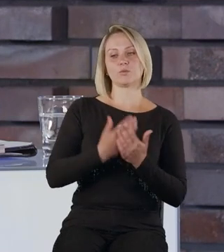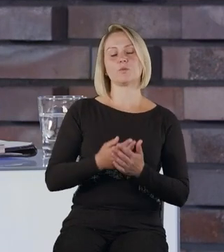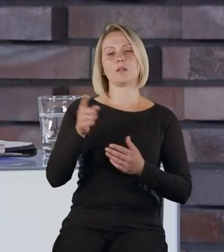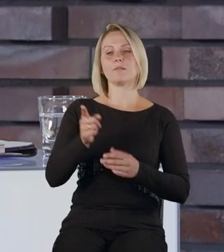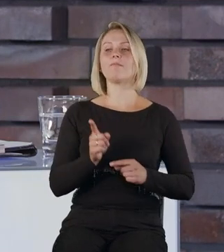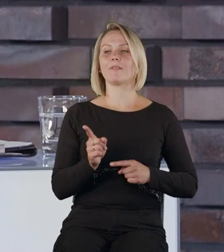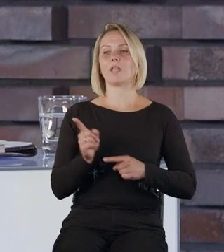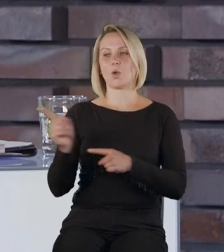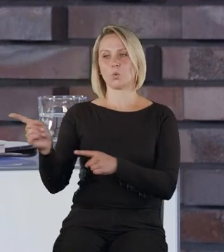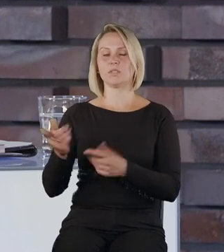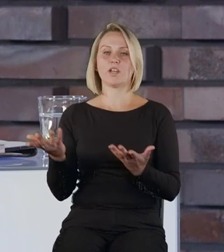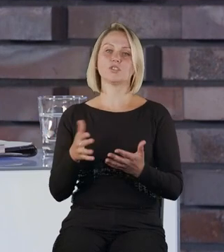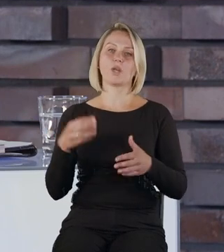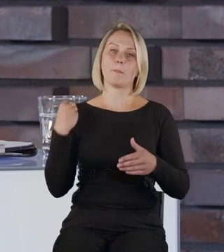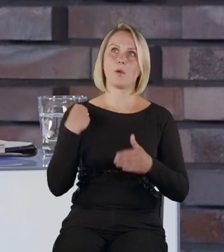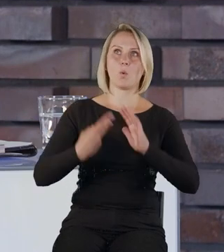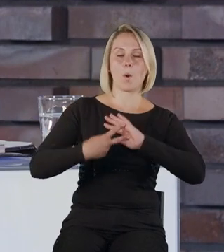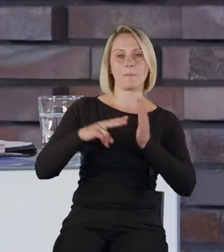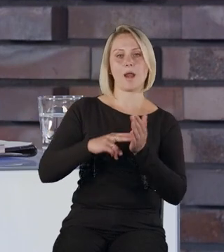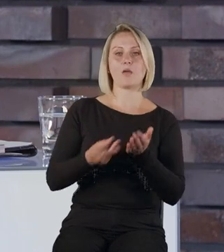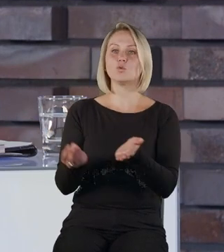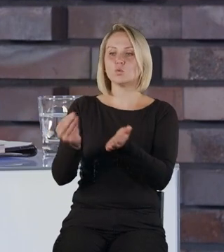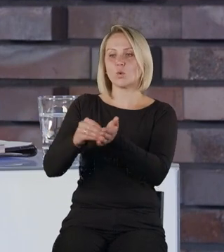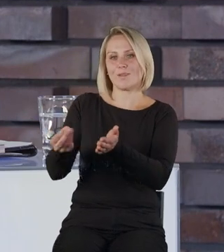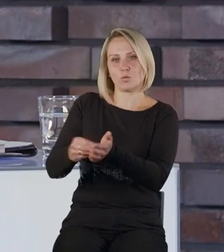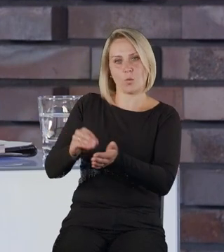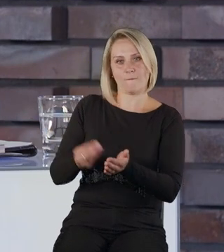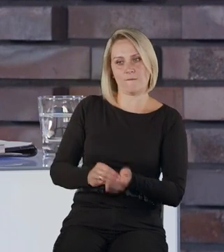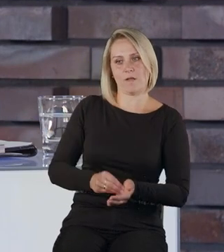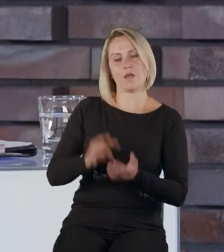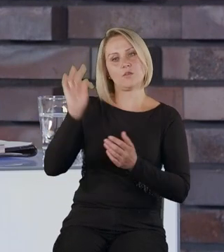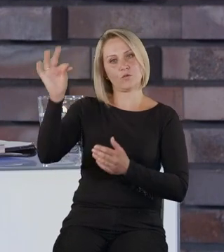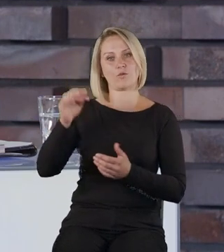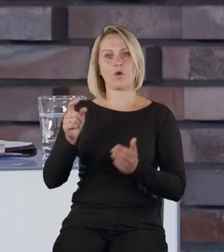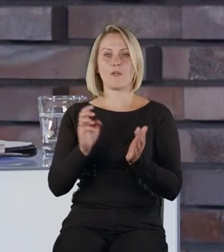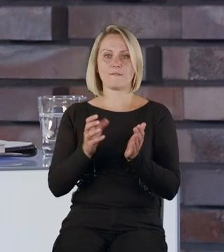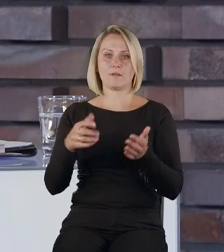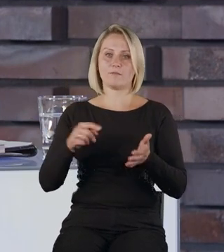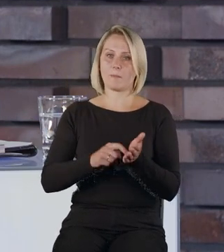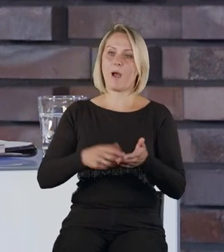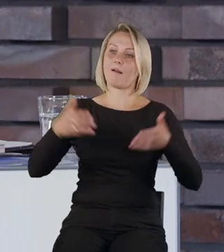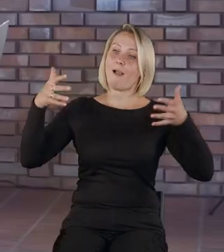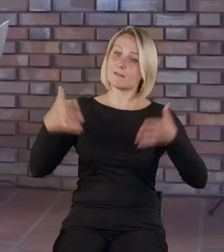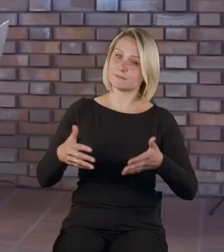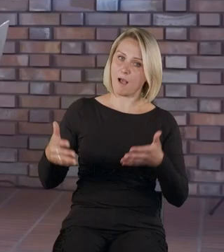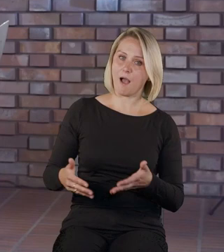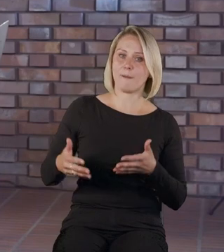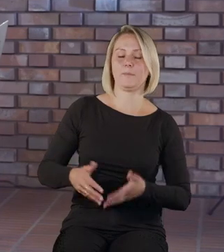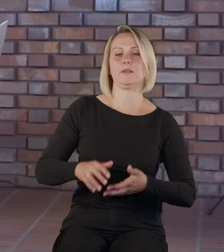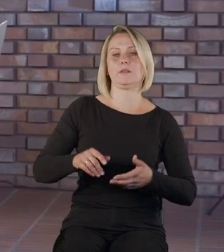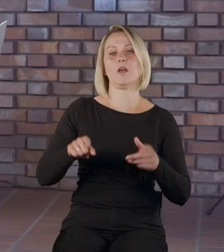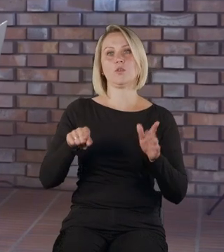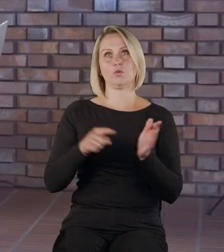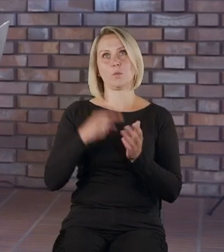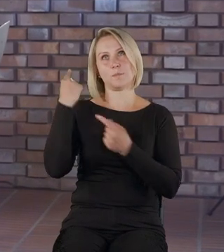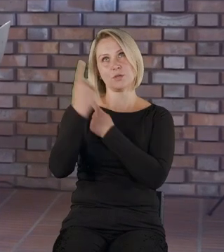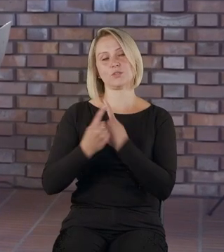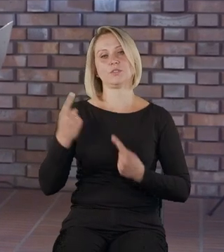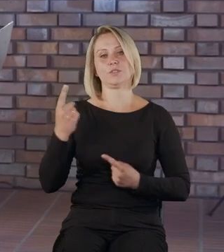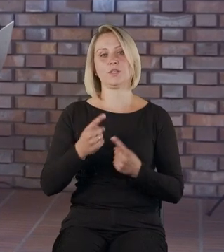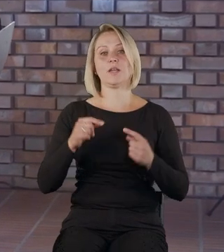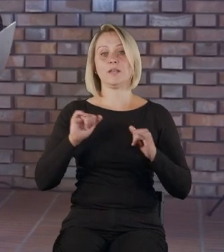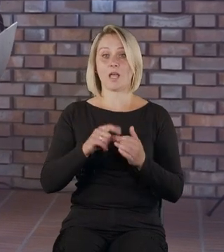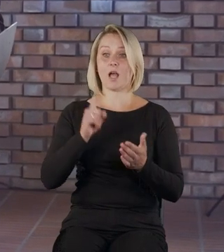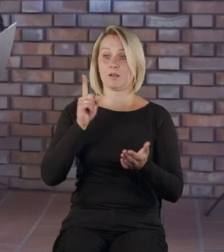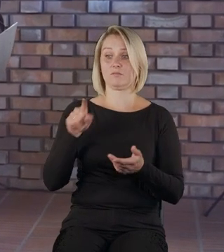o kierunkach, na których przewidziane były dodatkowe kryteria kwalifikacji, takie jak egzaminy, przewidujemy,